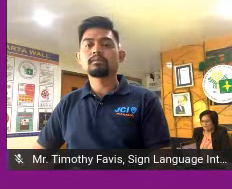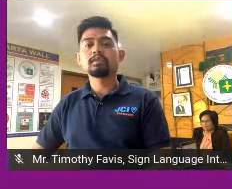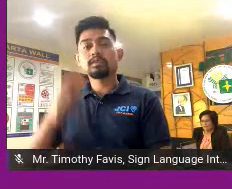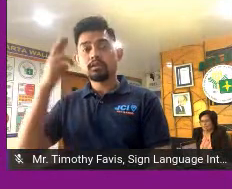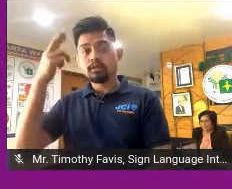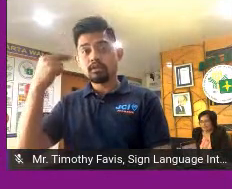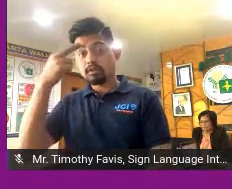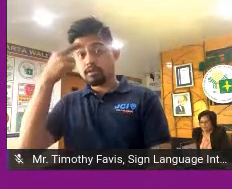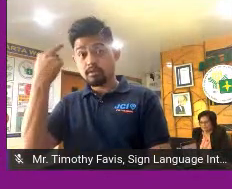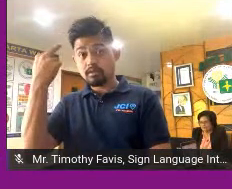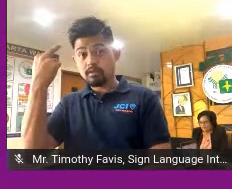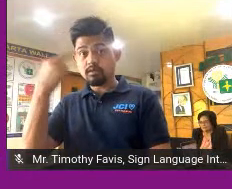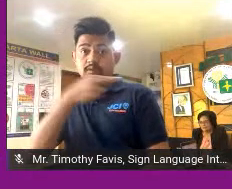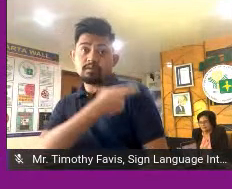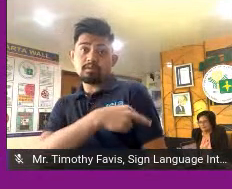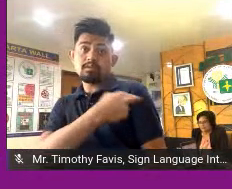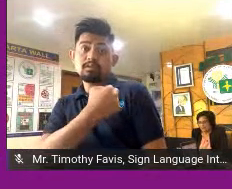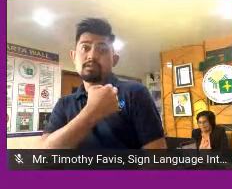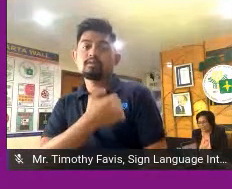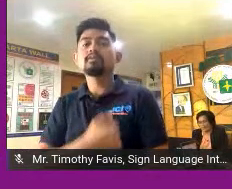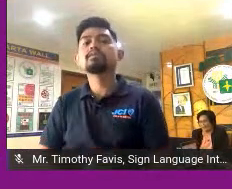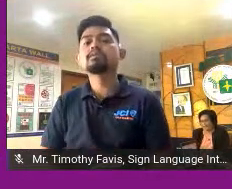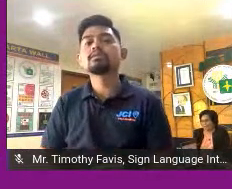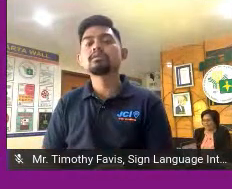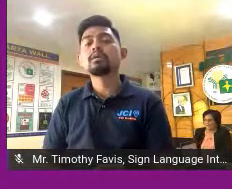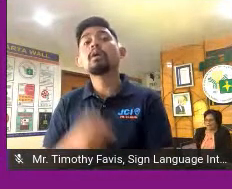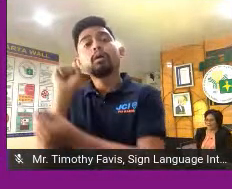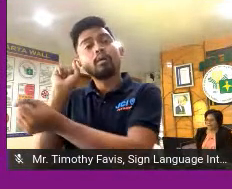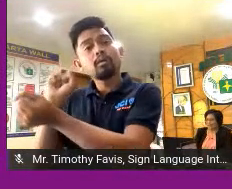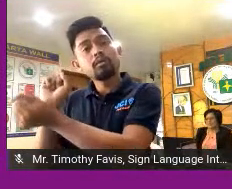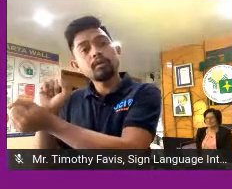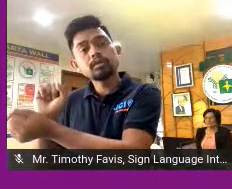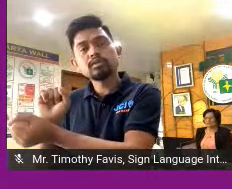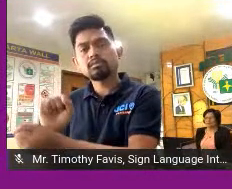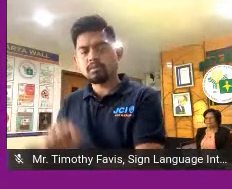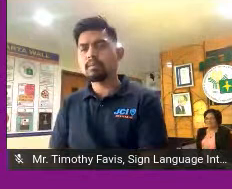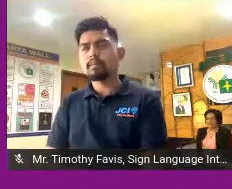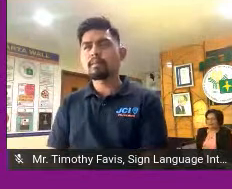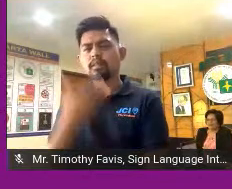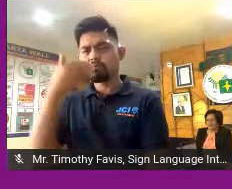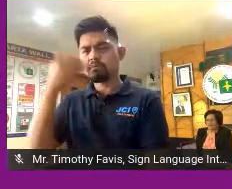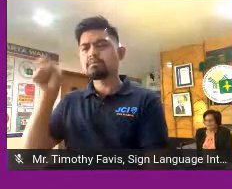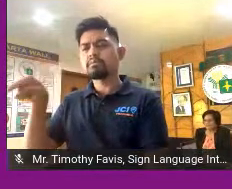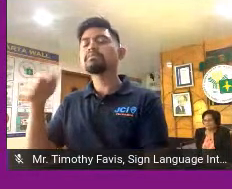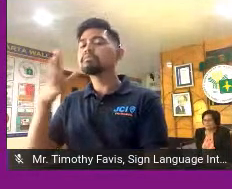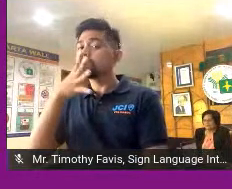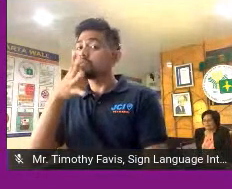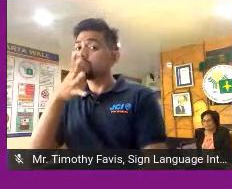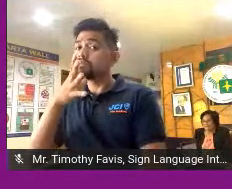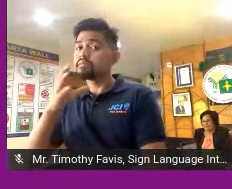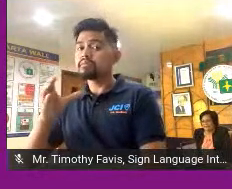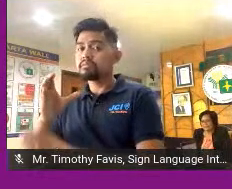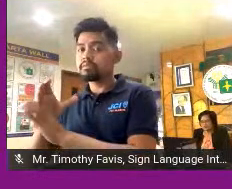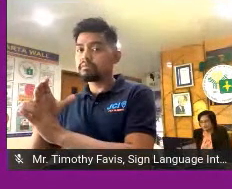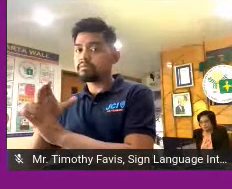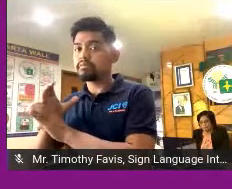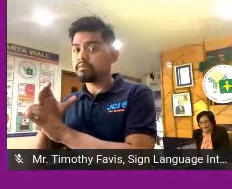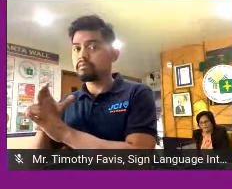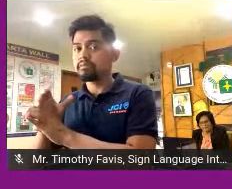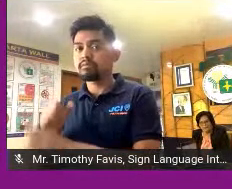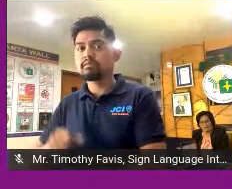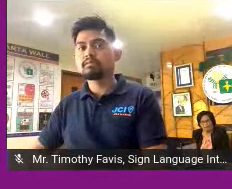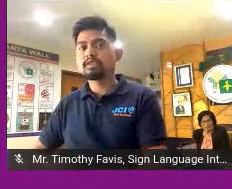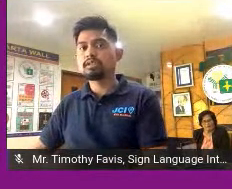Sabi natin, pag dating sa pag-alaga ng bata, ay nanay ang dapat mag-alaga. Pag sa